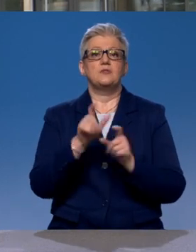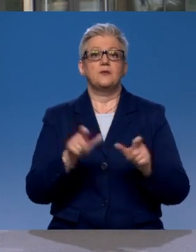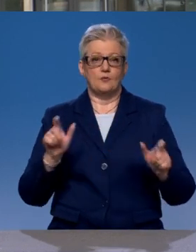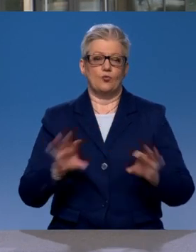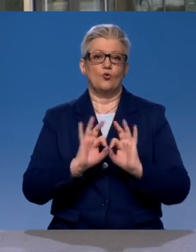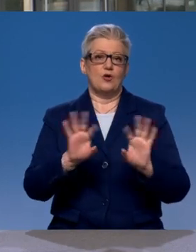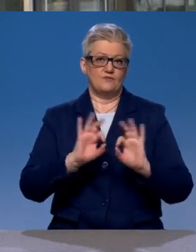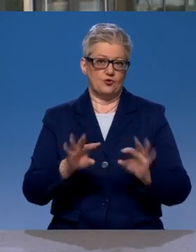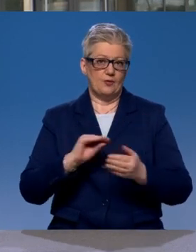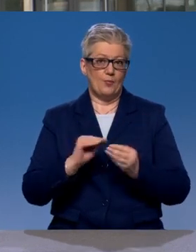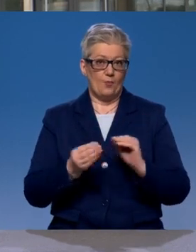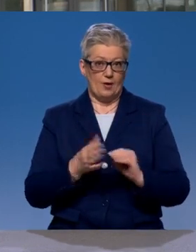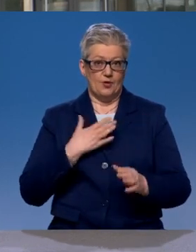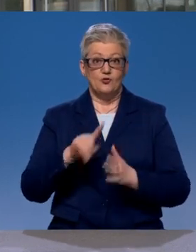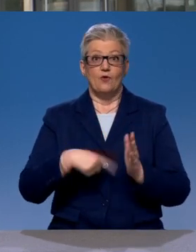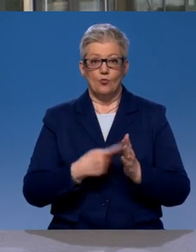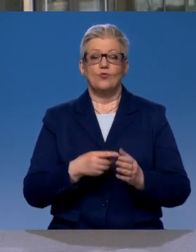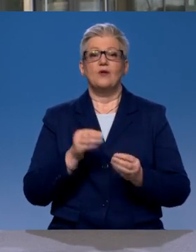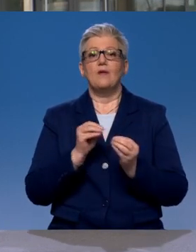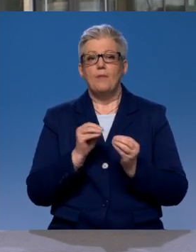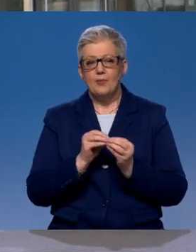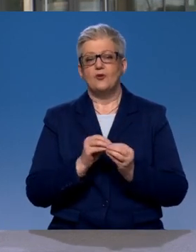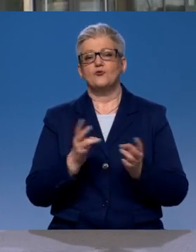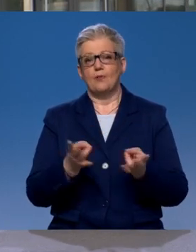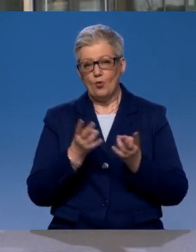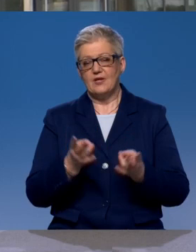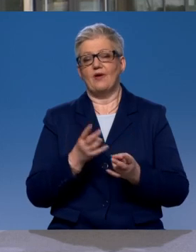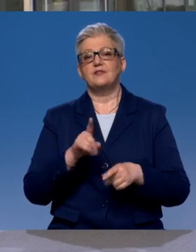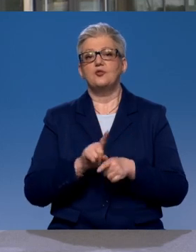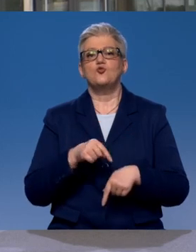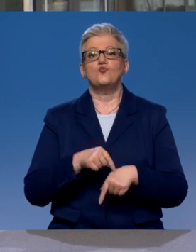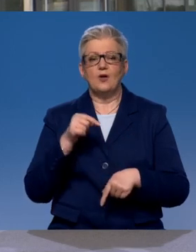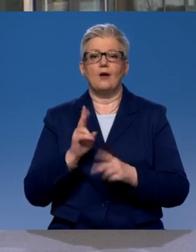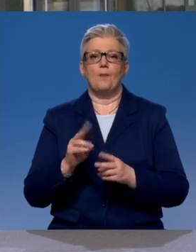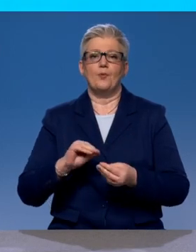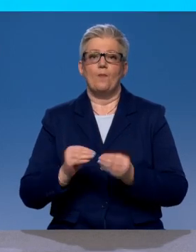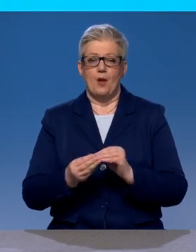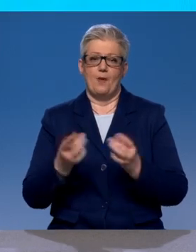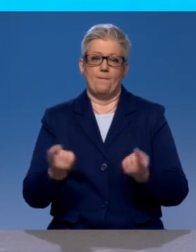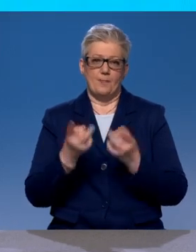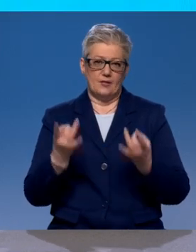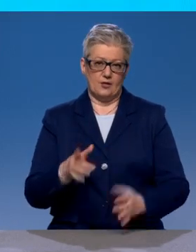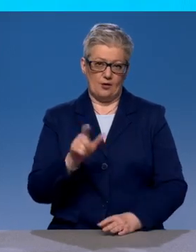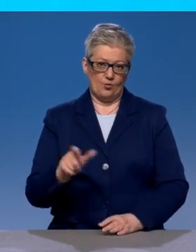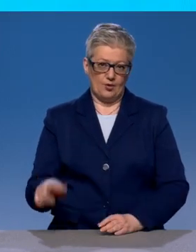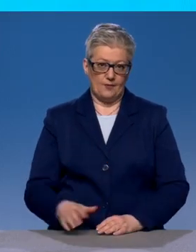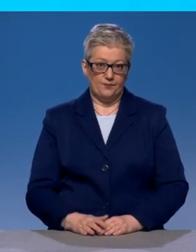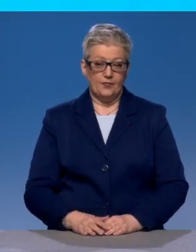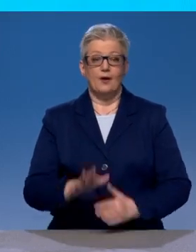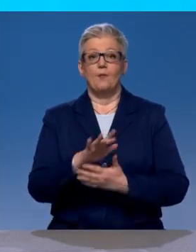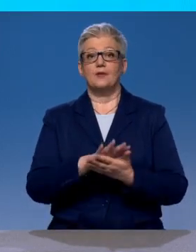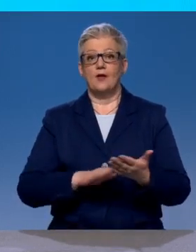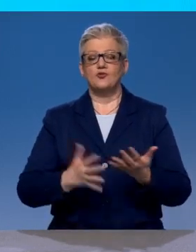Ну и оставаться такими же чуткими проблемам простых новосибирцев. Продолжают